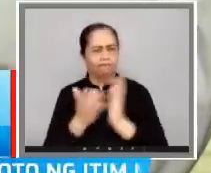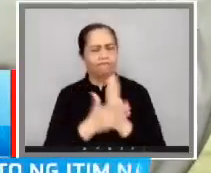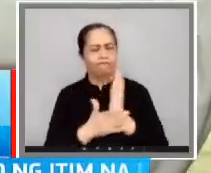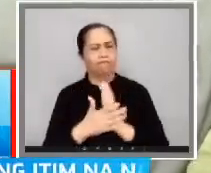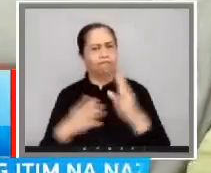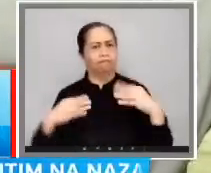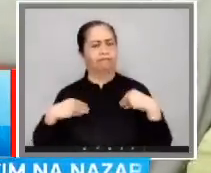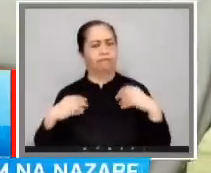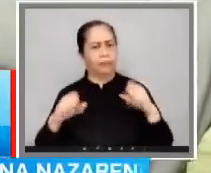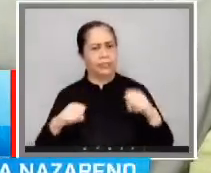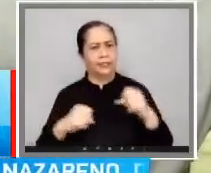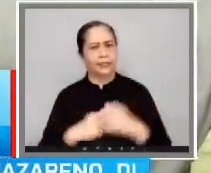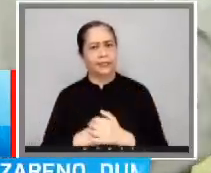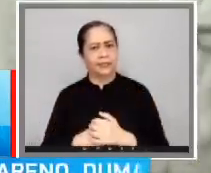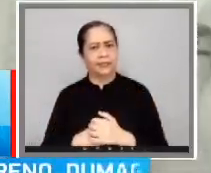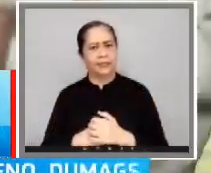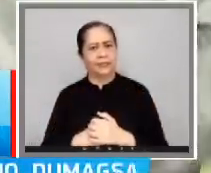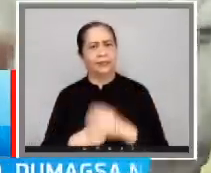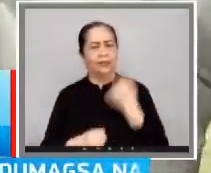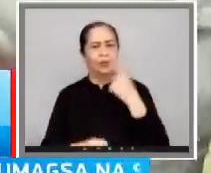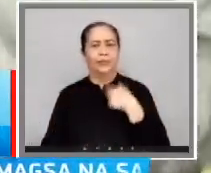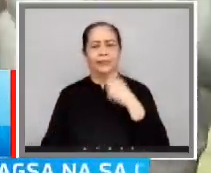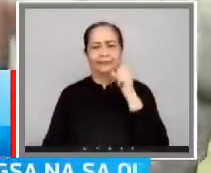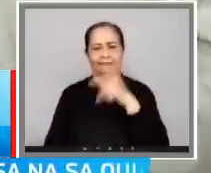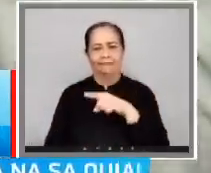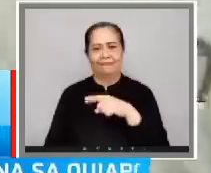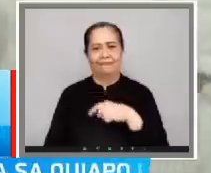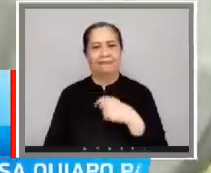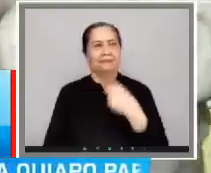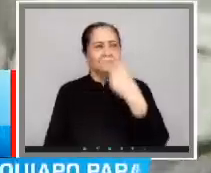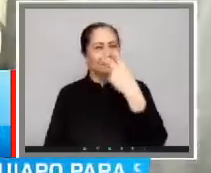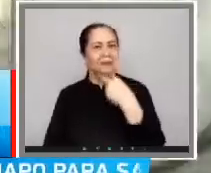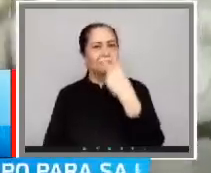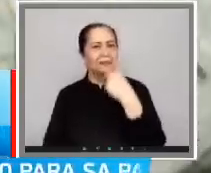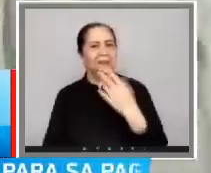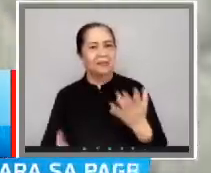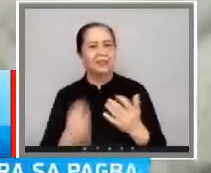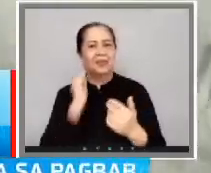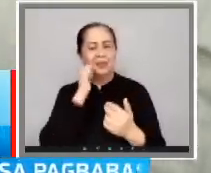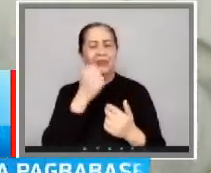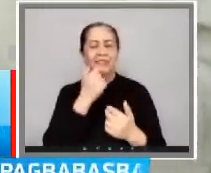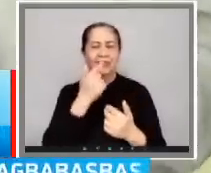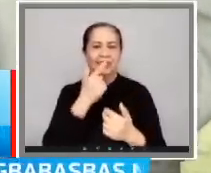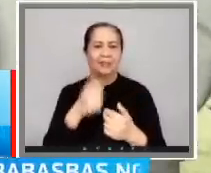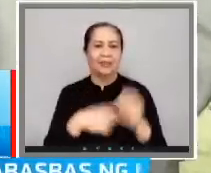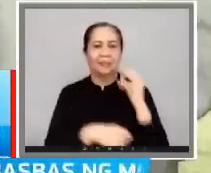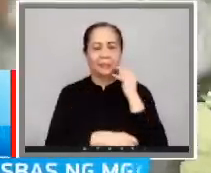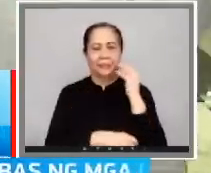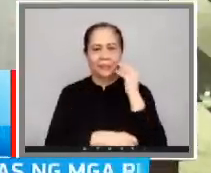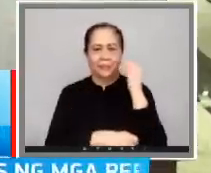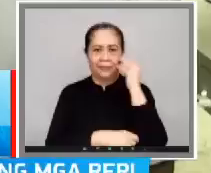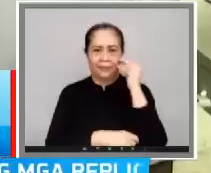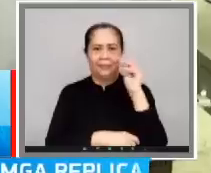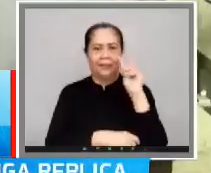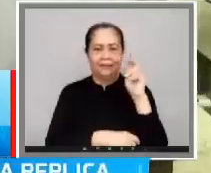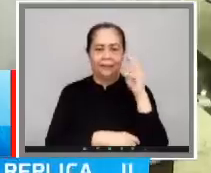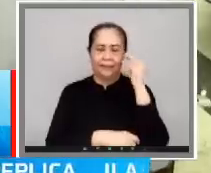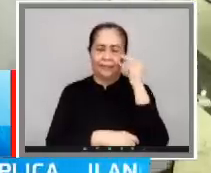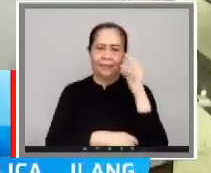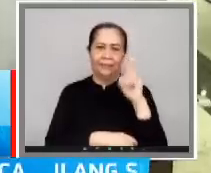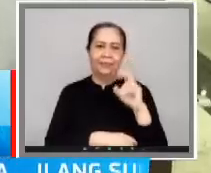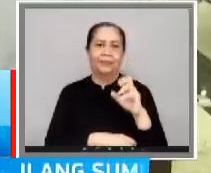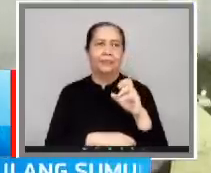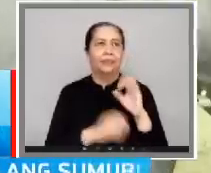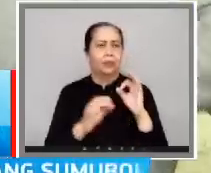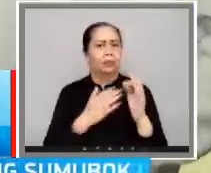Yes. Lahat yun. Iiyak na yan. Actually, lagi naman sinasabi ni Maverick yun. Lagi niyang sinasabi yun na he would